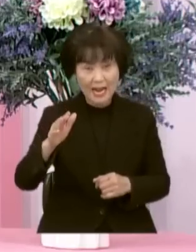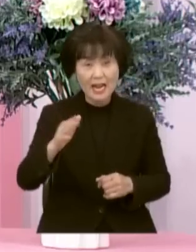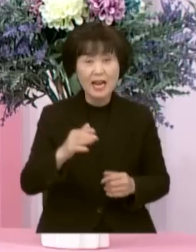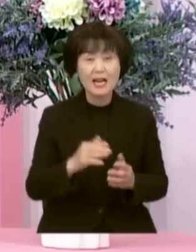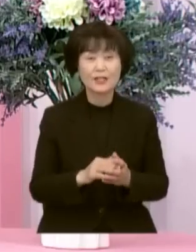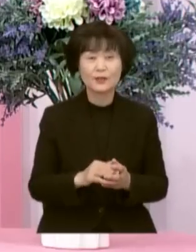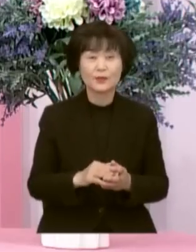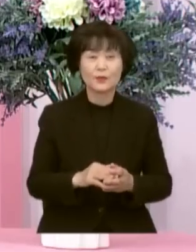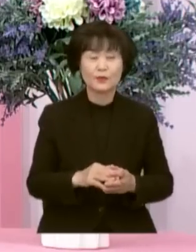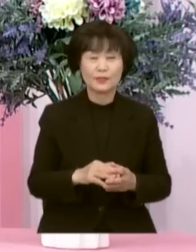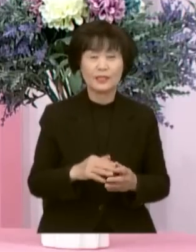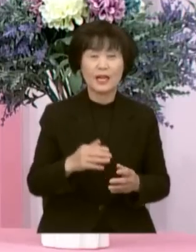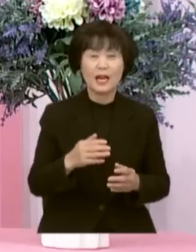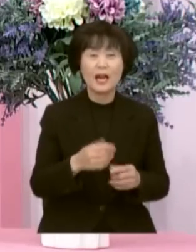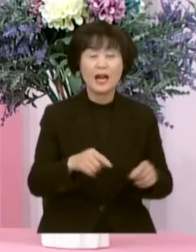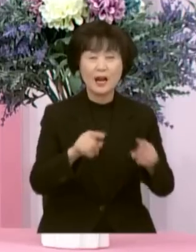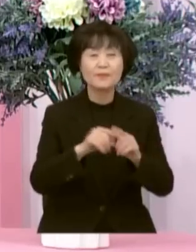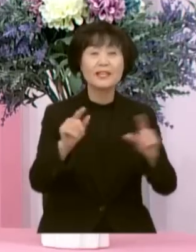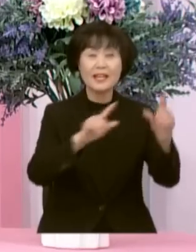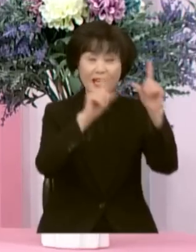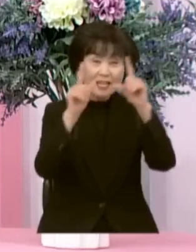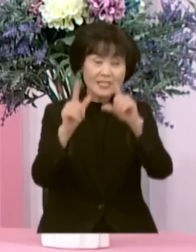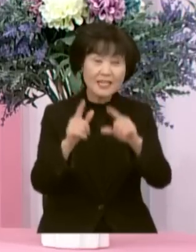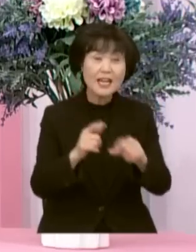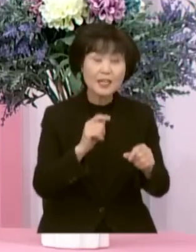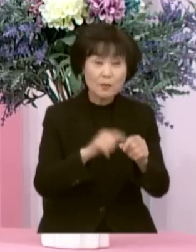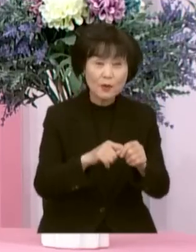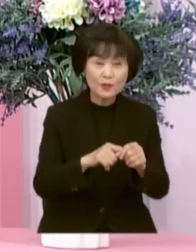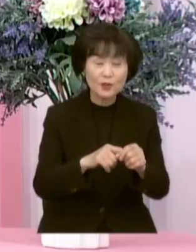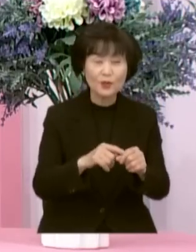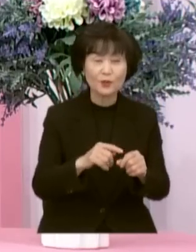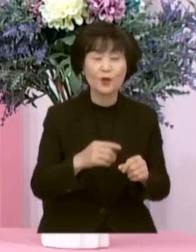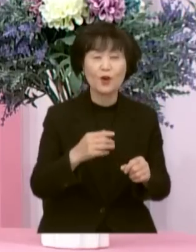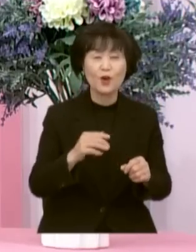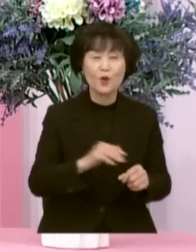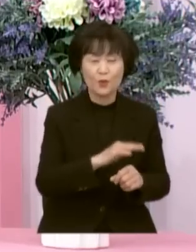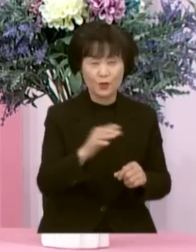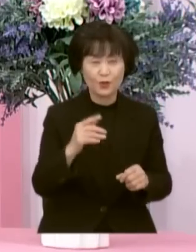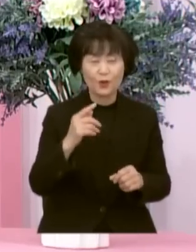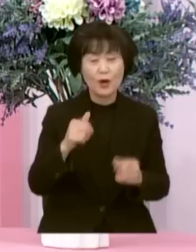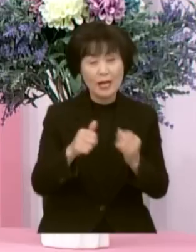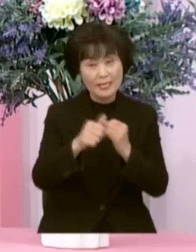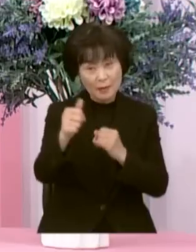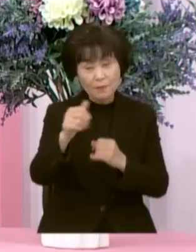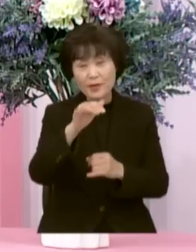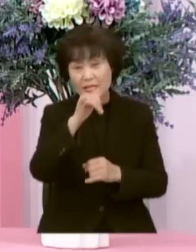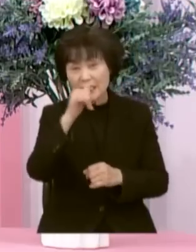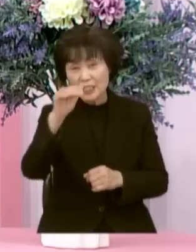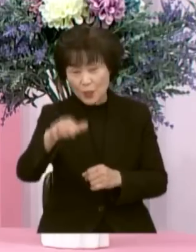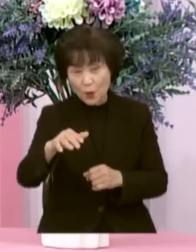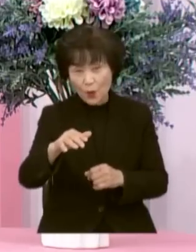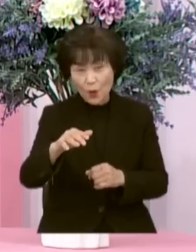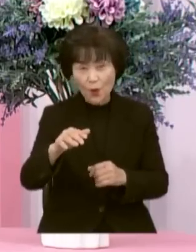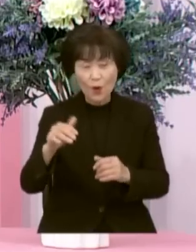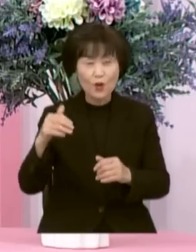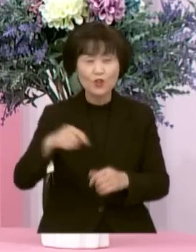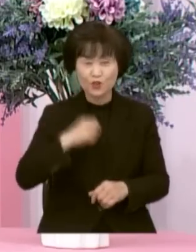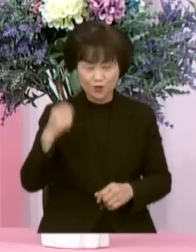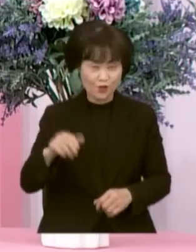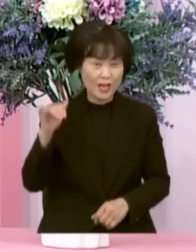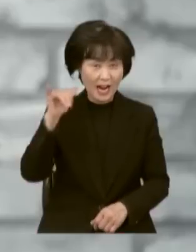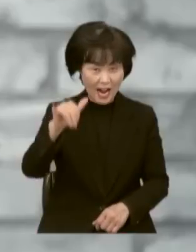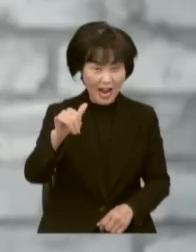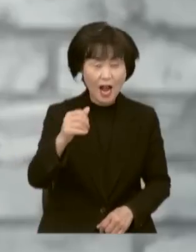되니까 데리고 갔죠. 두 달 반 됐을 때. 근데 몇 개월 지나서 알았지만은 외도를